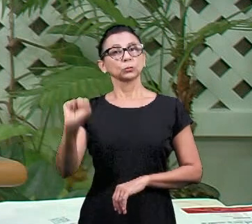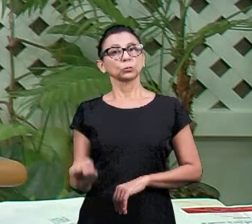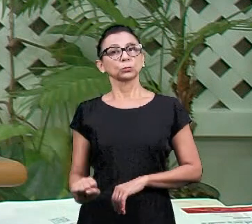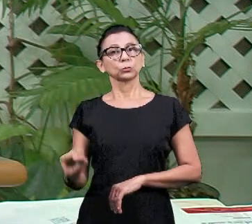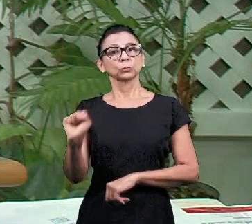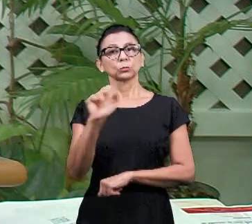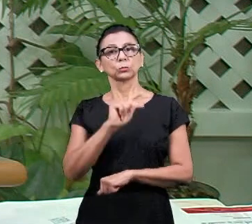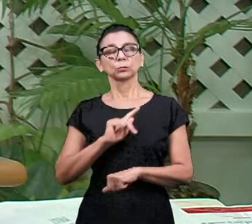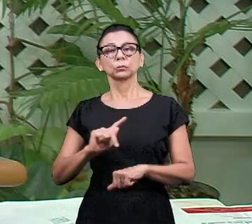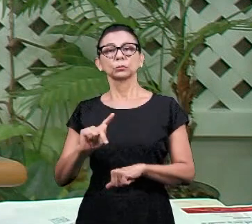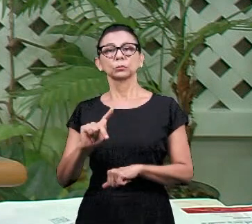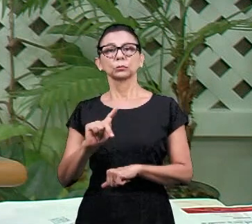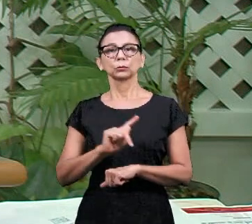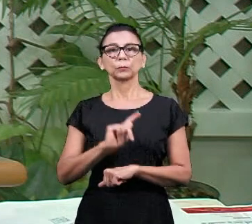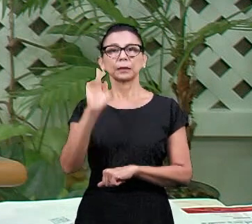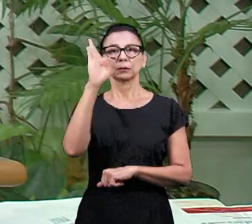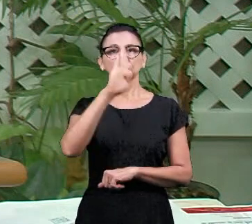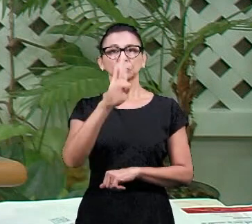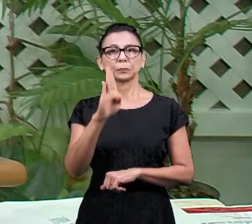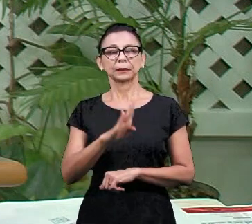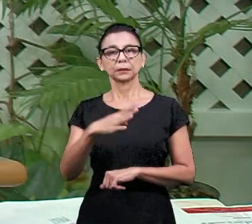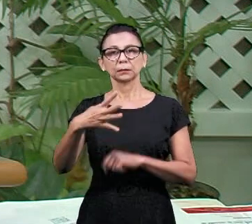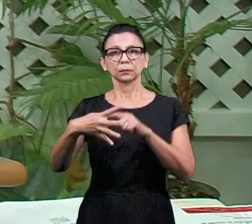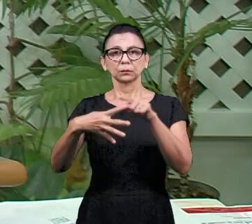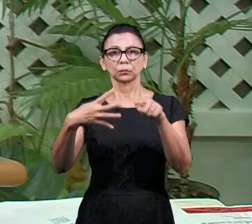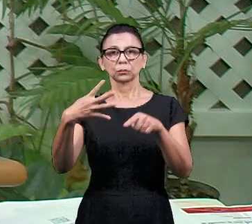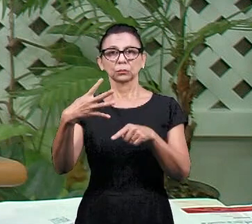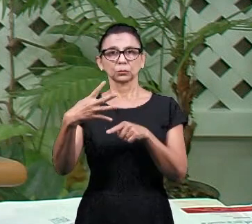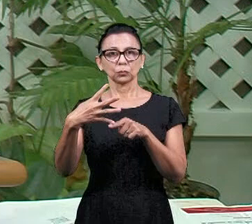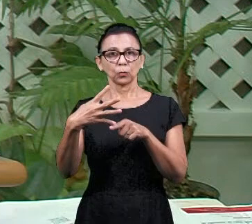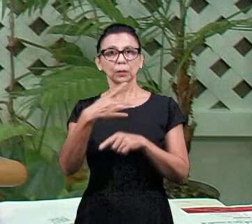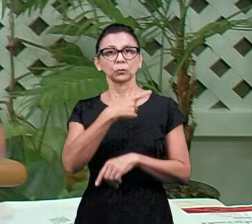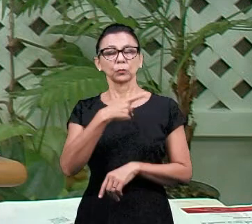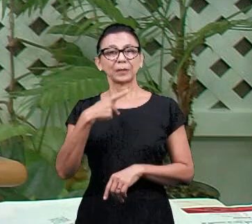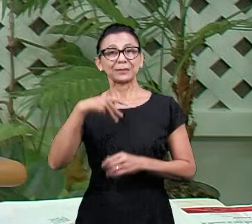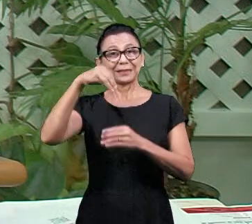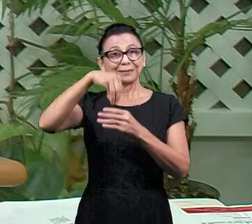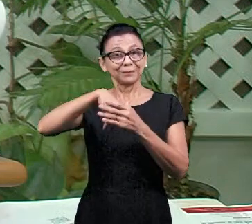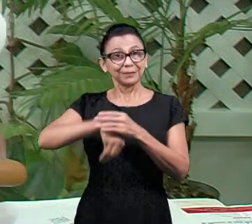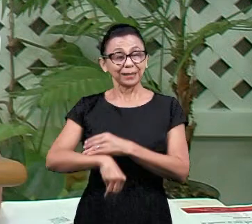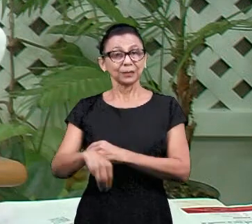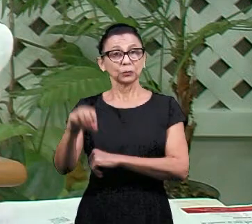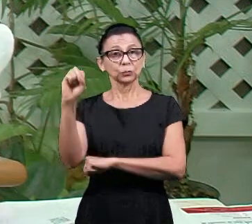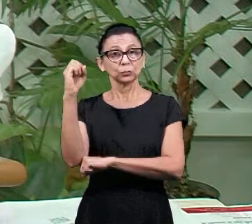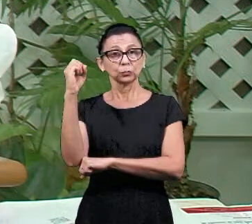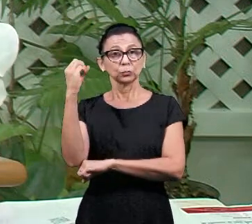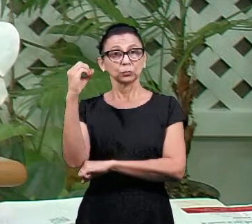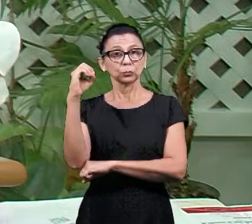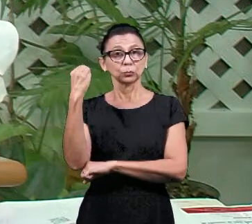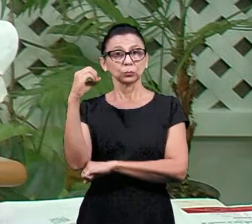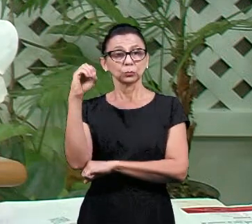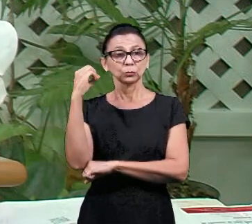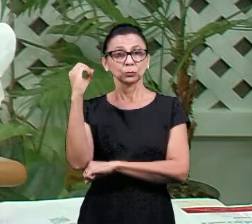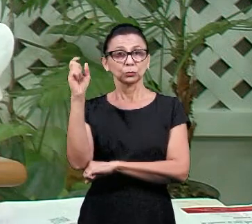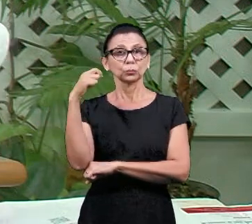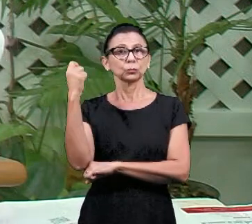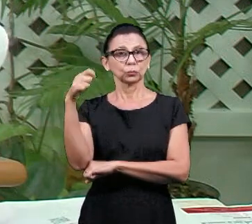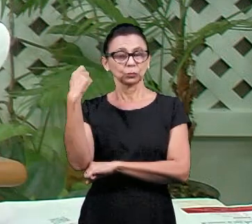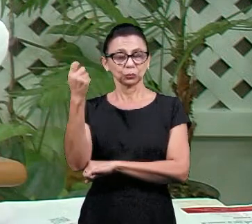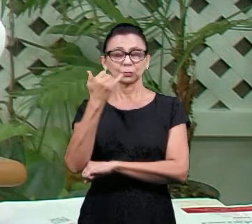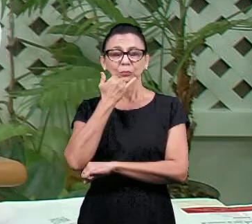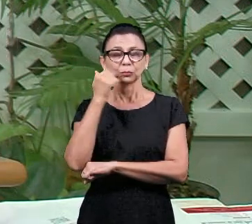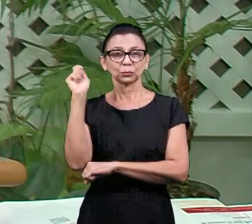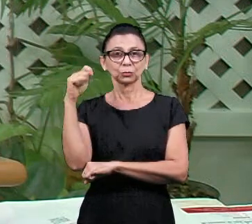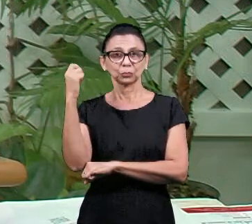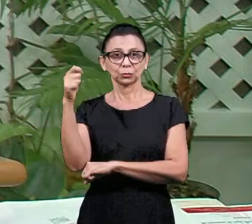c'est parmi les 4 du sud du pays, les 4 pasteurs du Rio Grande do Sul, le pasteur